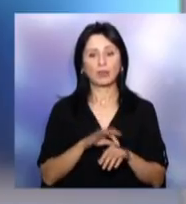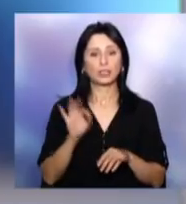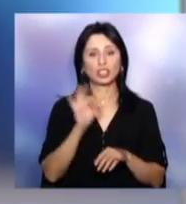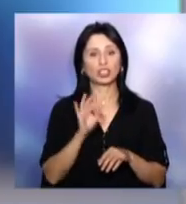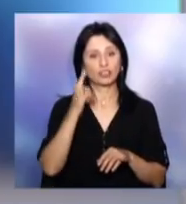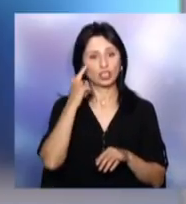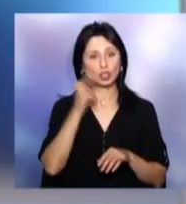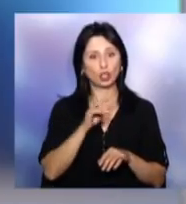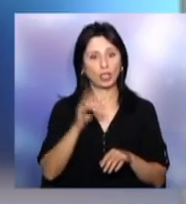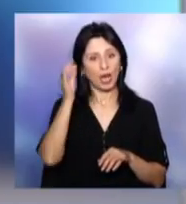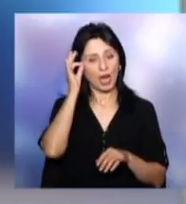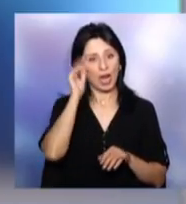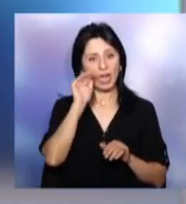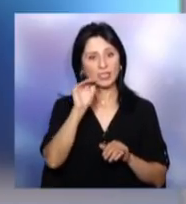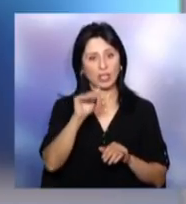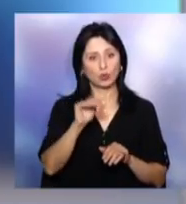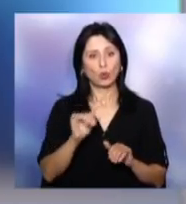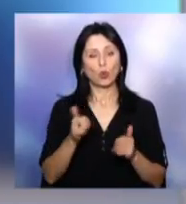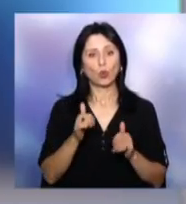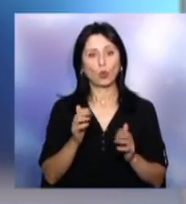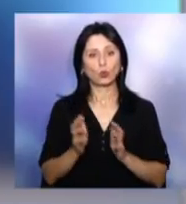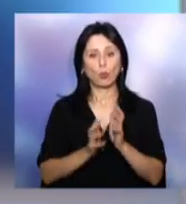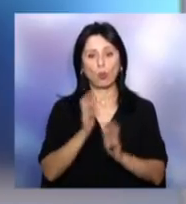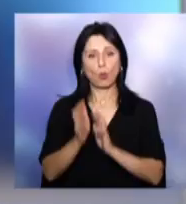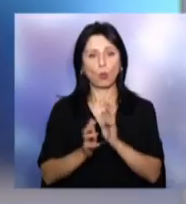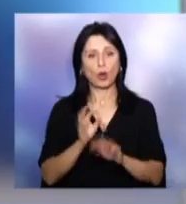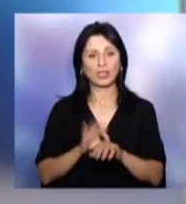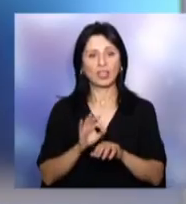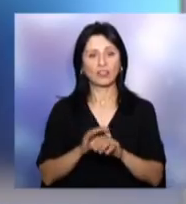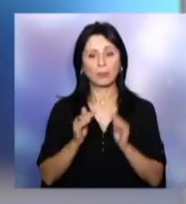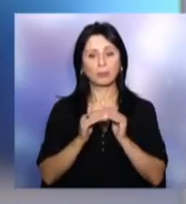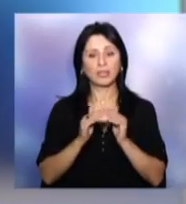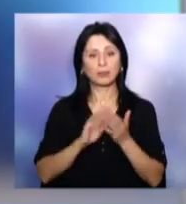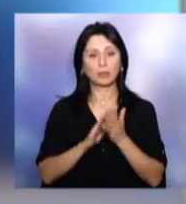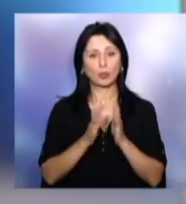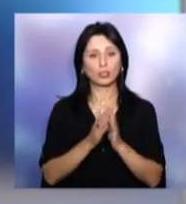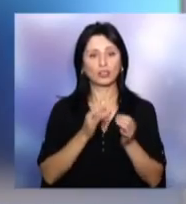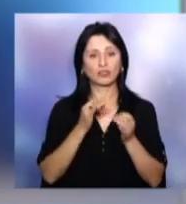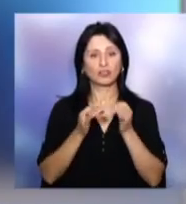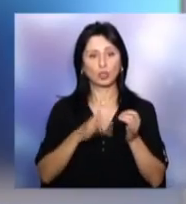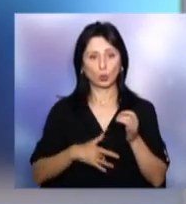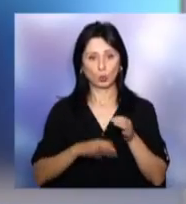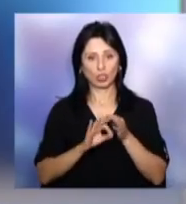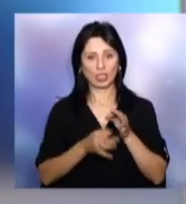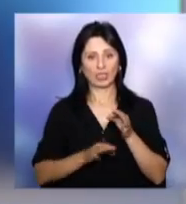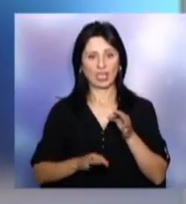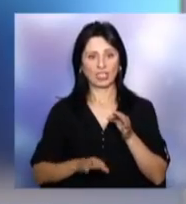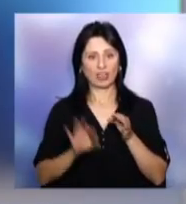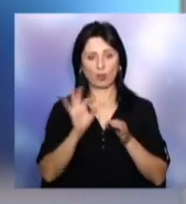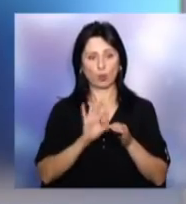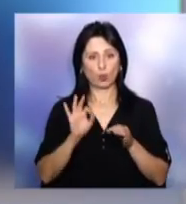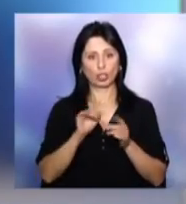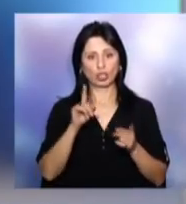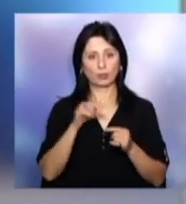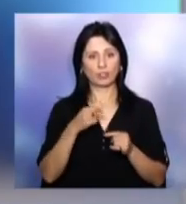შესახებ ცოდნა გაგახსენოთ და როგორ უნდა მოვუაროთ ამ დაავადებას ბინის პირობებში, ამაზე ვისაუბროთ კუჭ-ნაწლავის ტრაქტის ჭრილში.